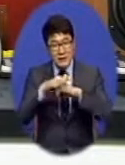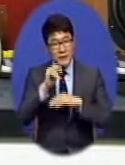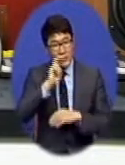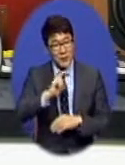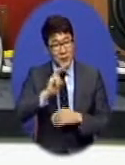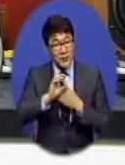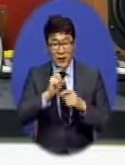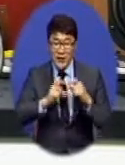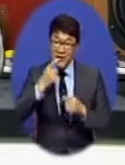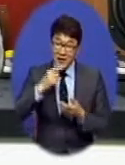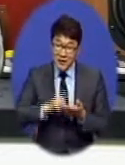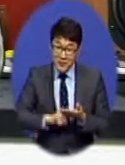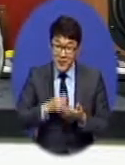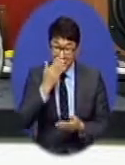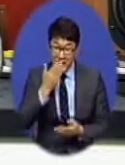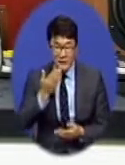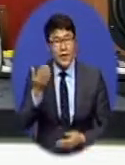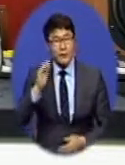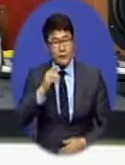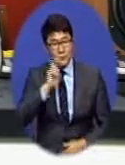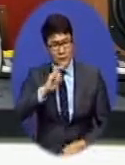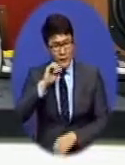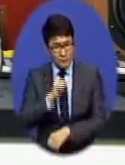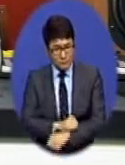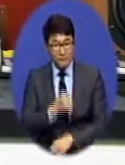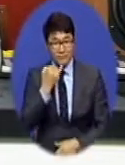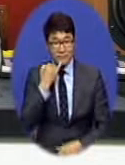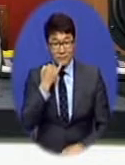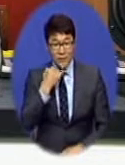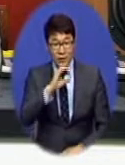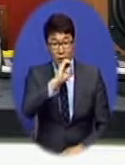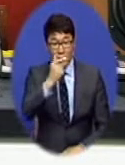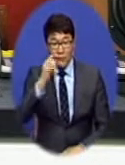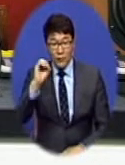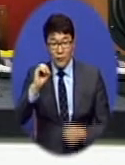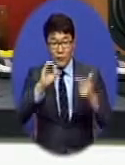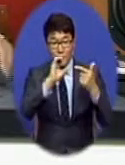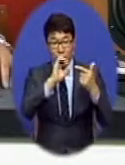겁니다. 알겠습니다. 그래도 네. 너무 잘 불러주셨습니다. 네. 자, ARS